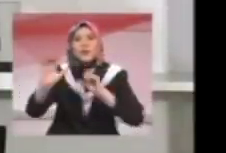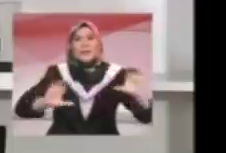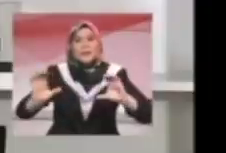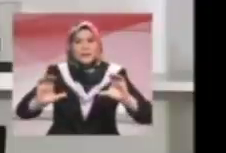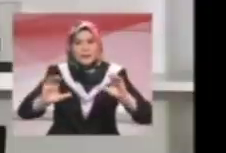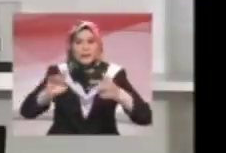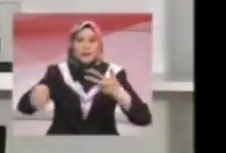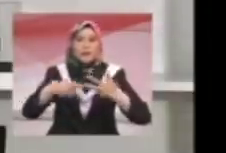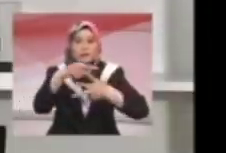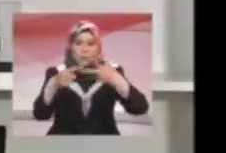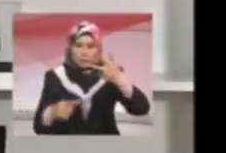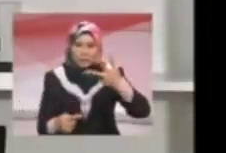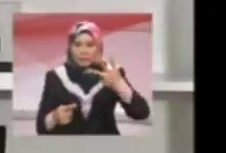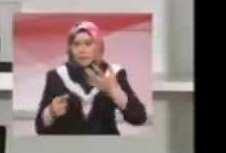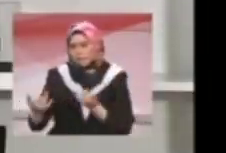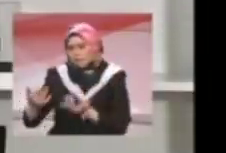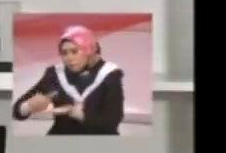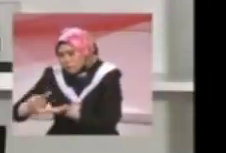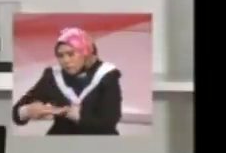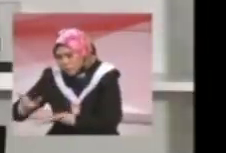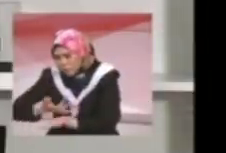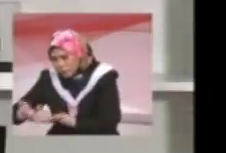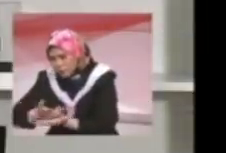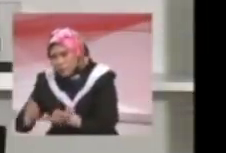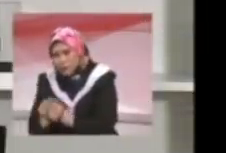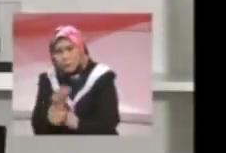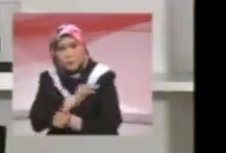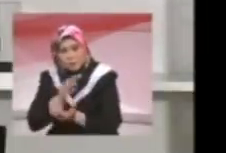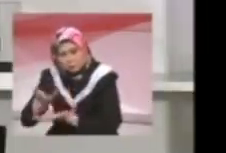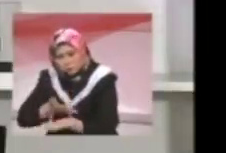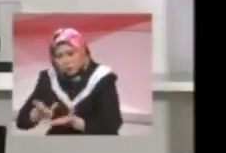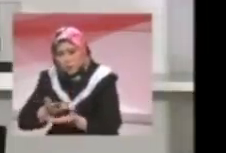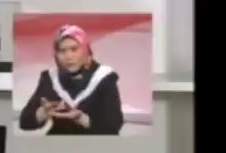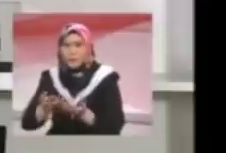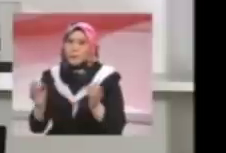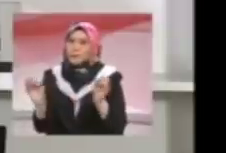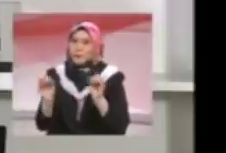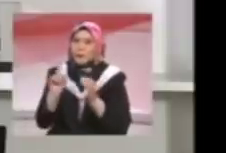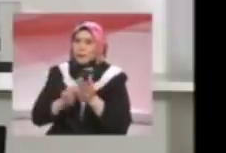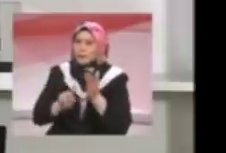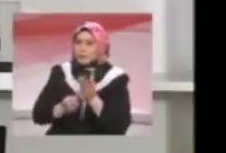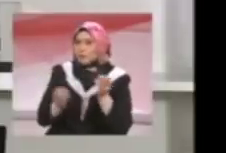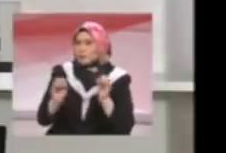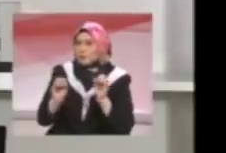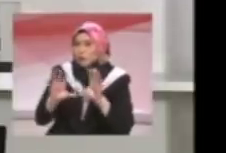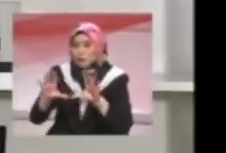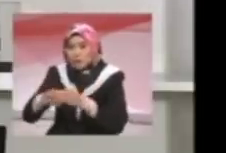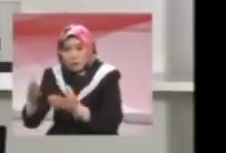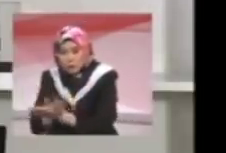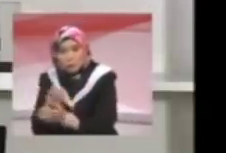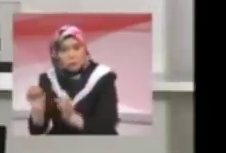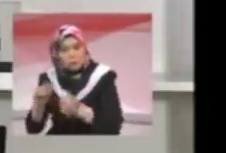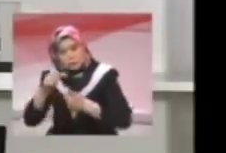dan setelah berbincang dan melihat kepada tidak ada plus terbaru yang dihasilkan